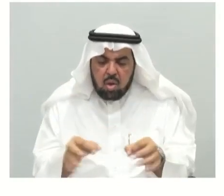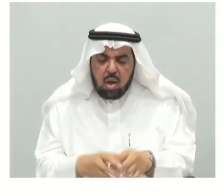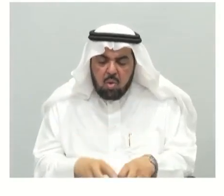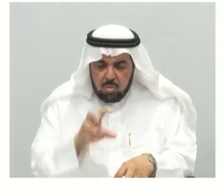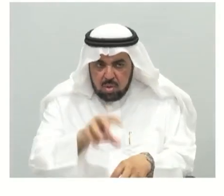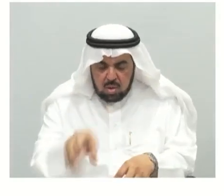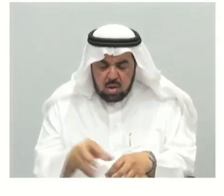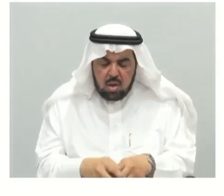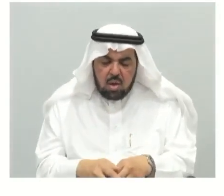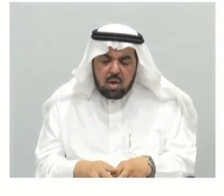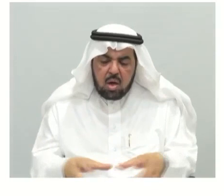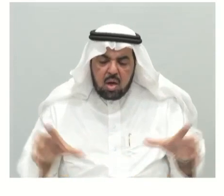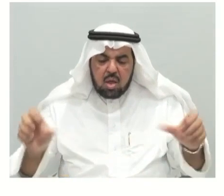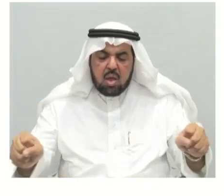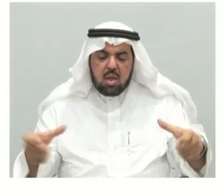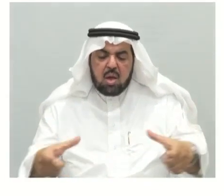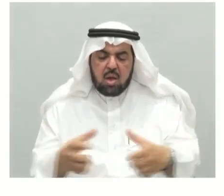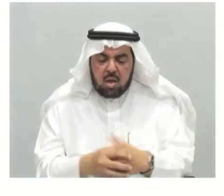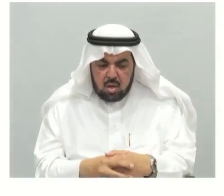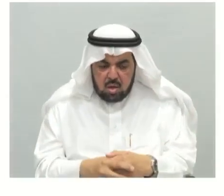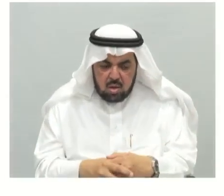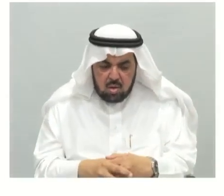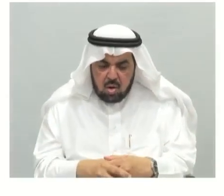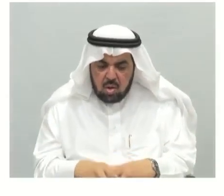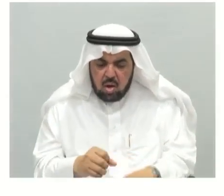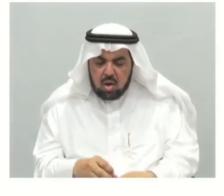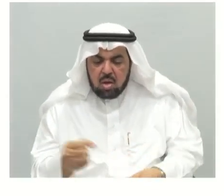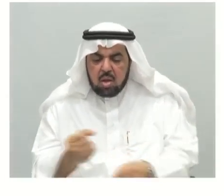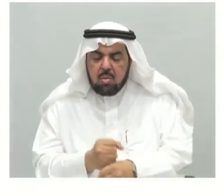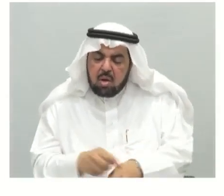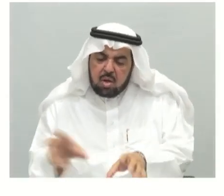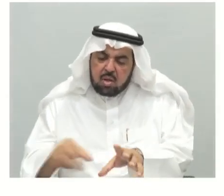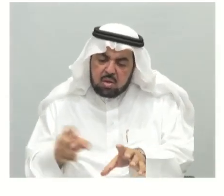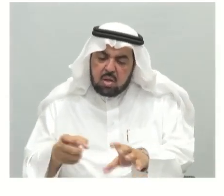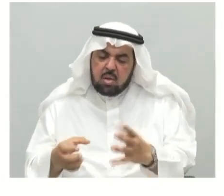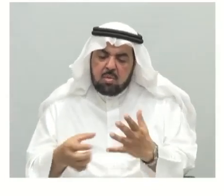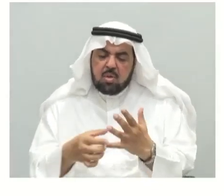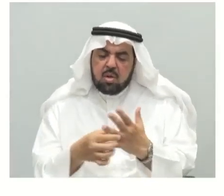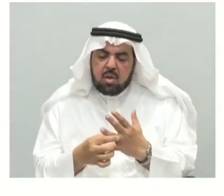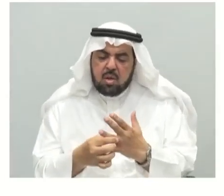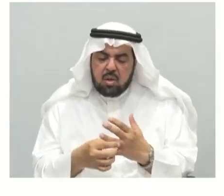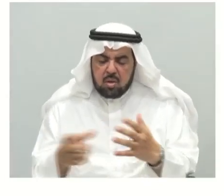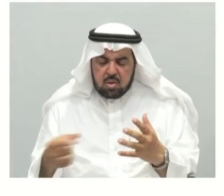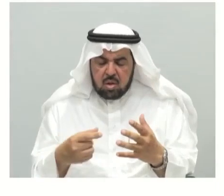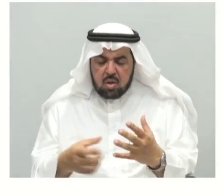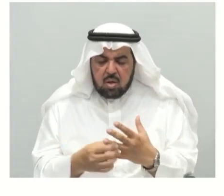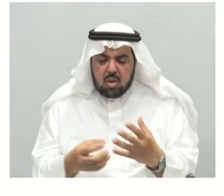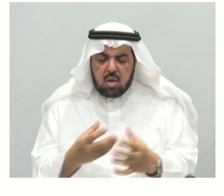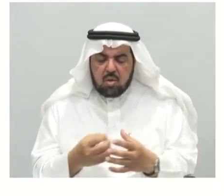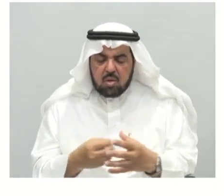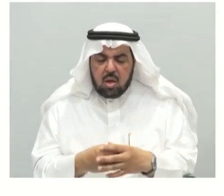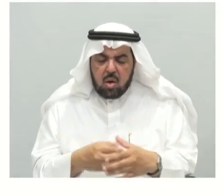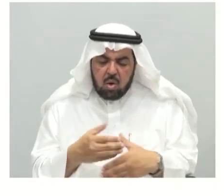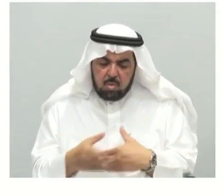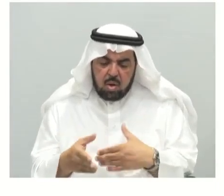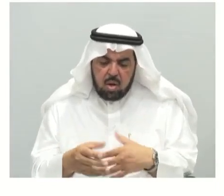كاشاريل يسيطر عليها وكذلك تستخدم لجذب شريك التزاوج ايضا لابعاد